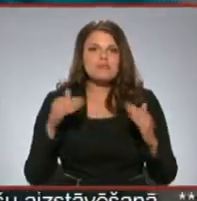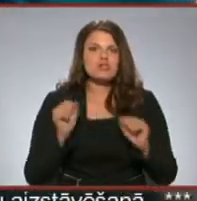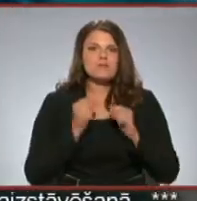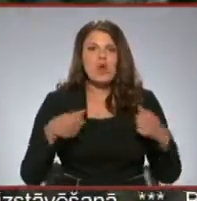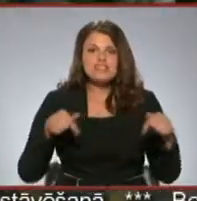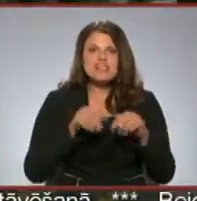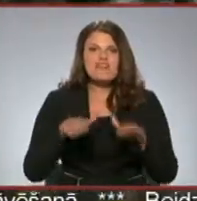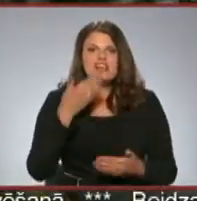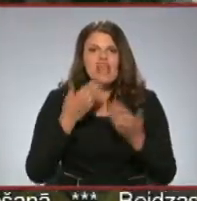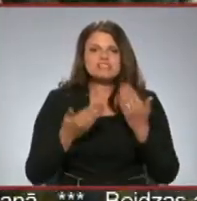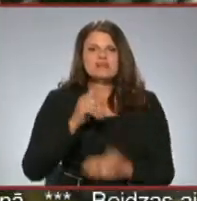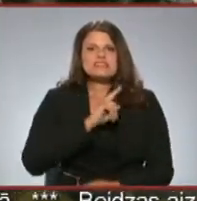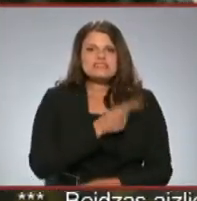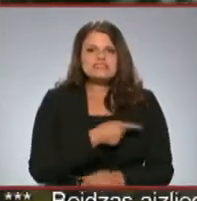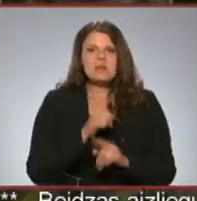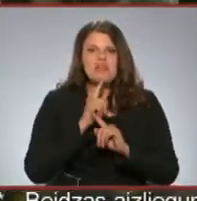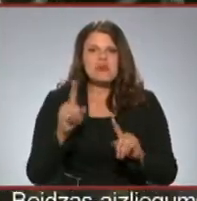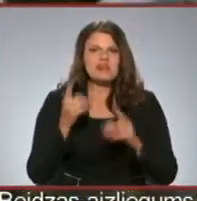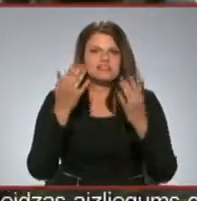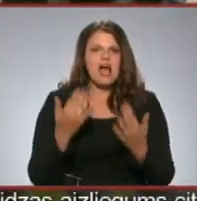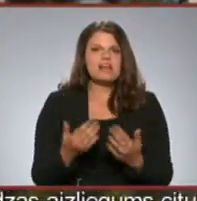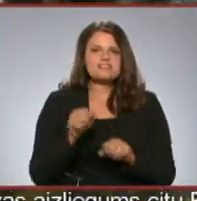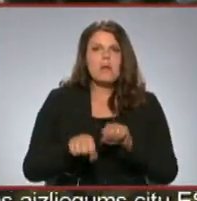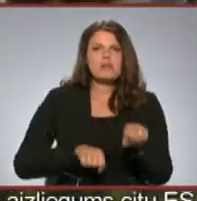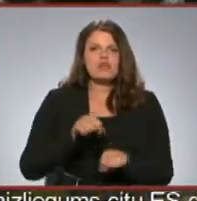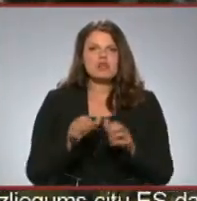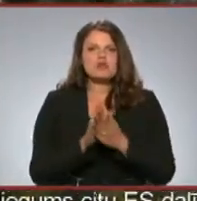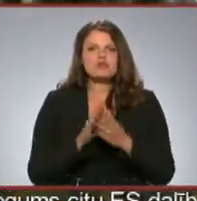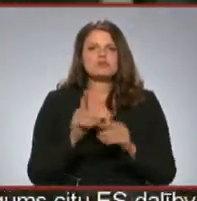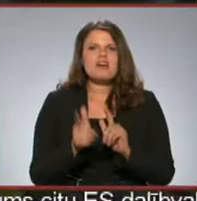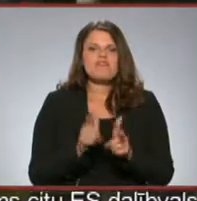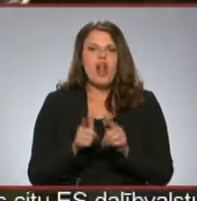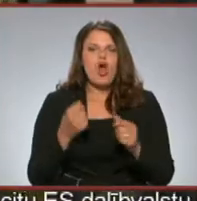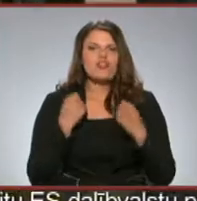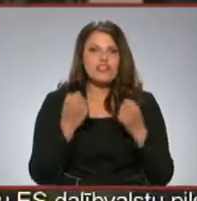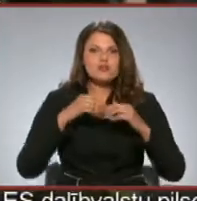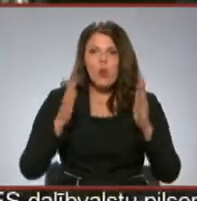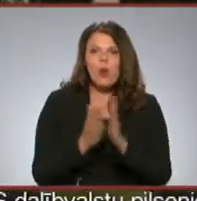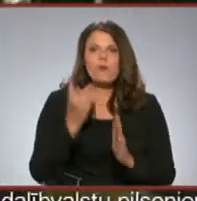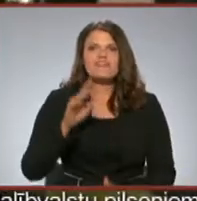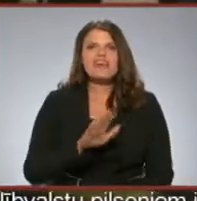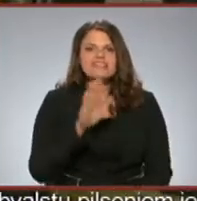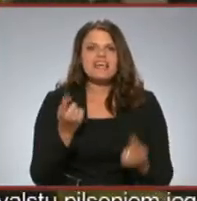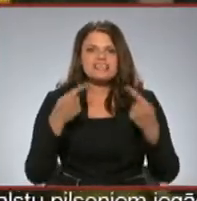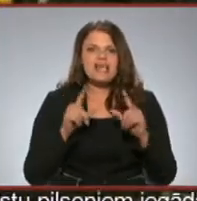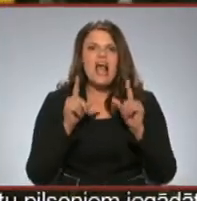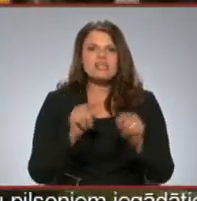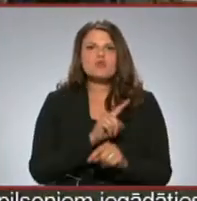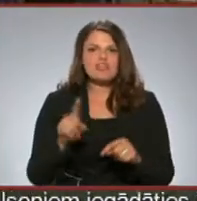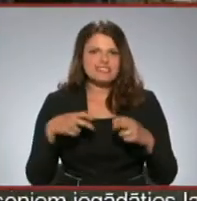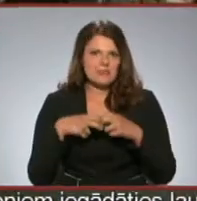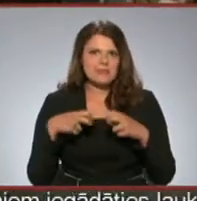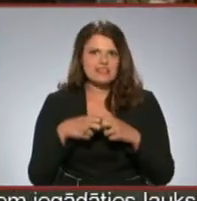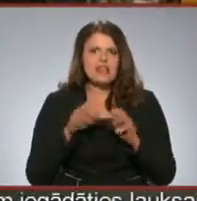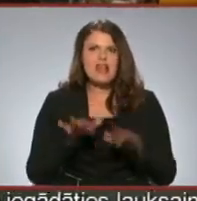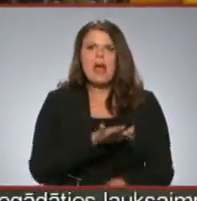varēja izmēģināt spēkus savdabīgā akcijā, minoties uz velotrenažieriem visiem kopā dienas laikā aizceļot līdz Briselei.